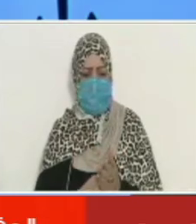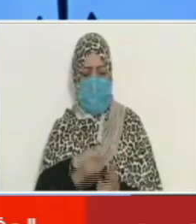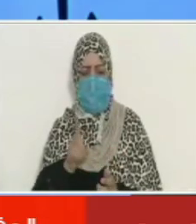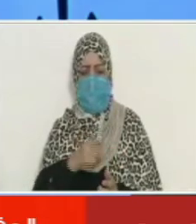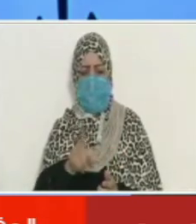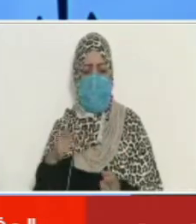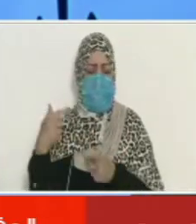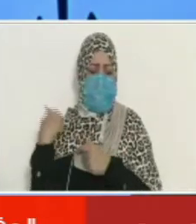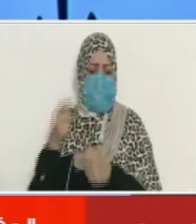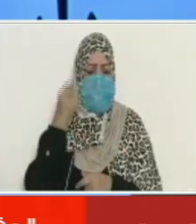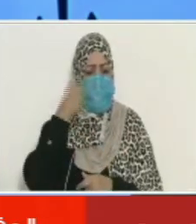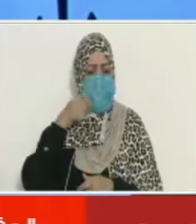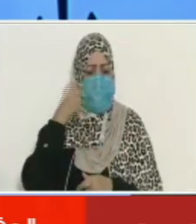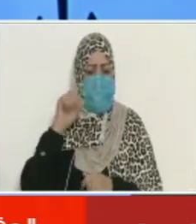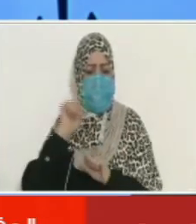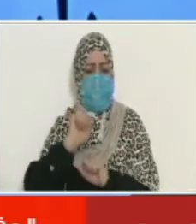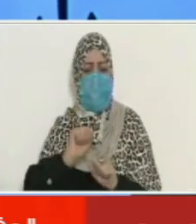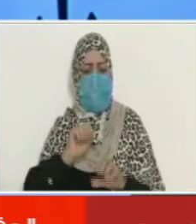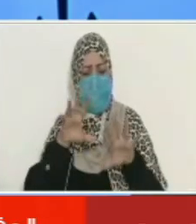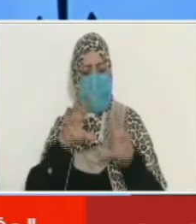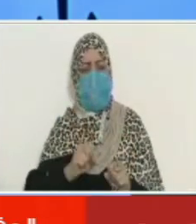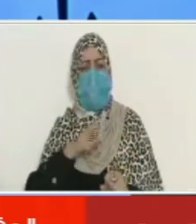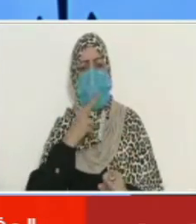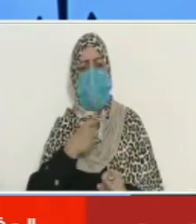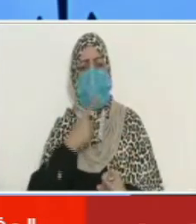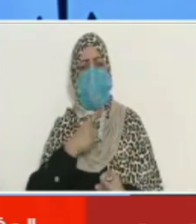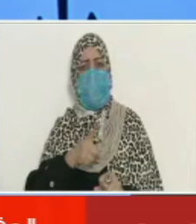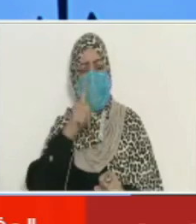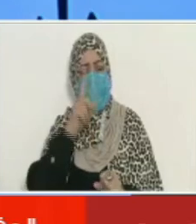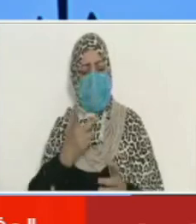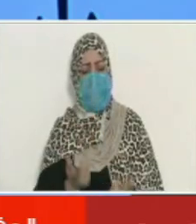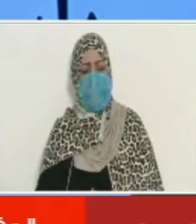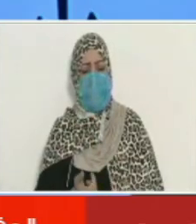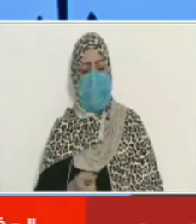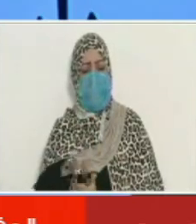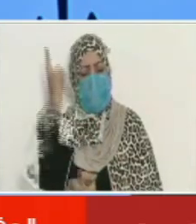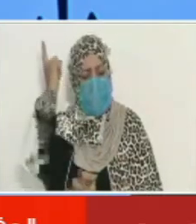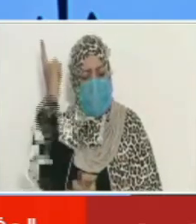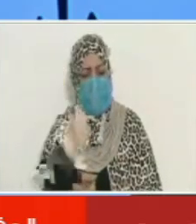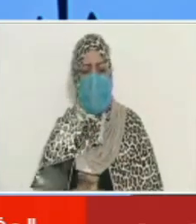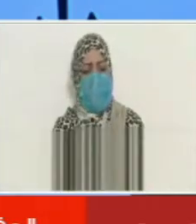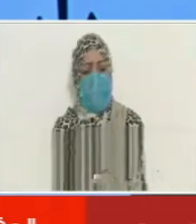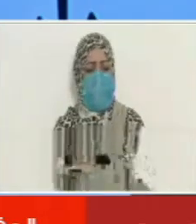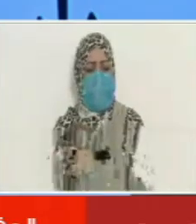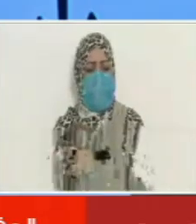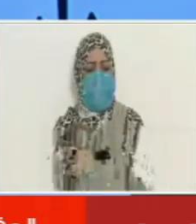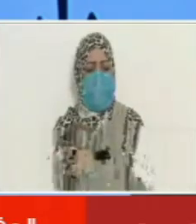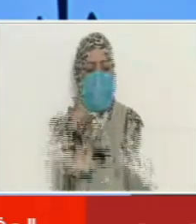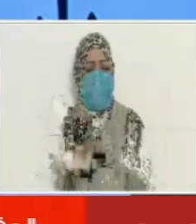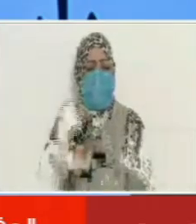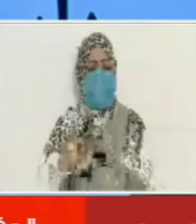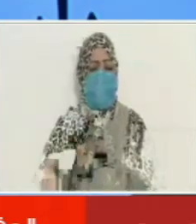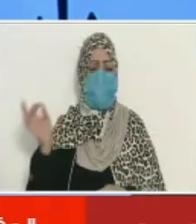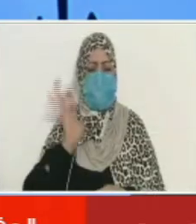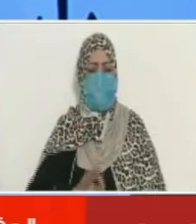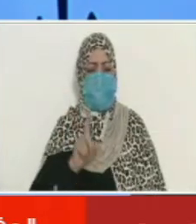أشد إثما وأكبر جرما منه. إن الذين لا يفترون على الله الكذب لا يفلحون. من كذب على الله،